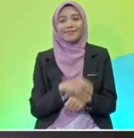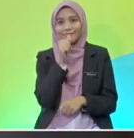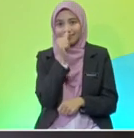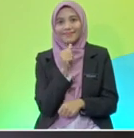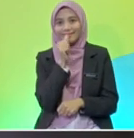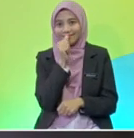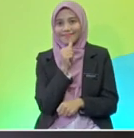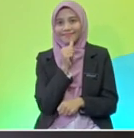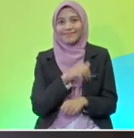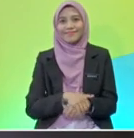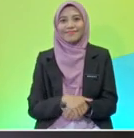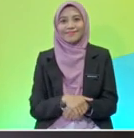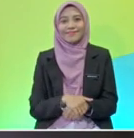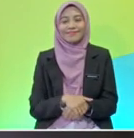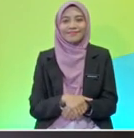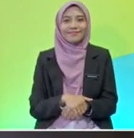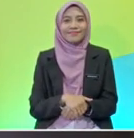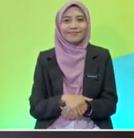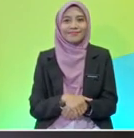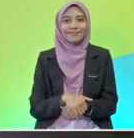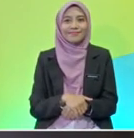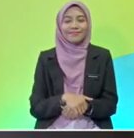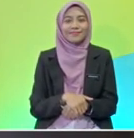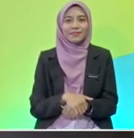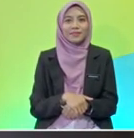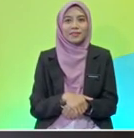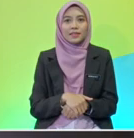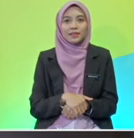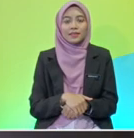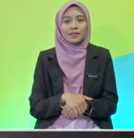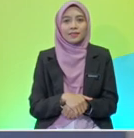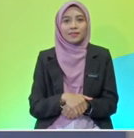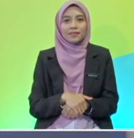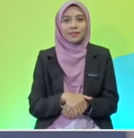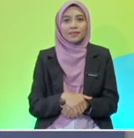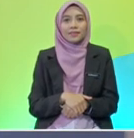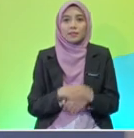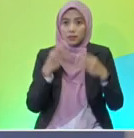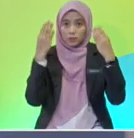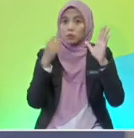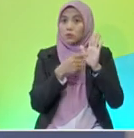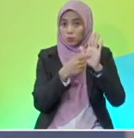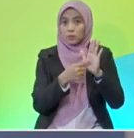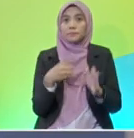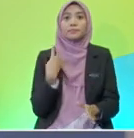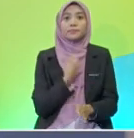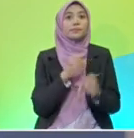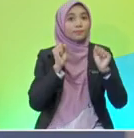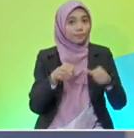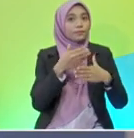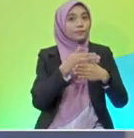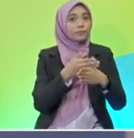ditunjuk dulu nanti kita Jawab Oke sebenarnya Tunjukkan dulu kita boleh membahagiakan menggunakan